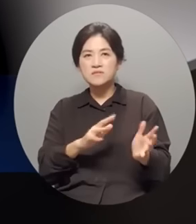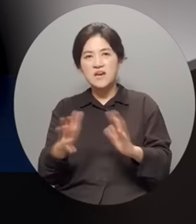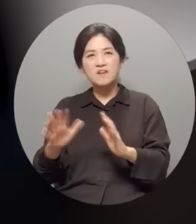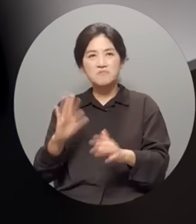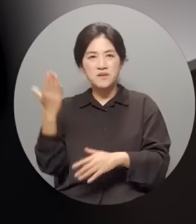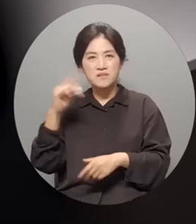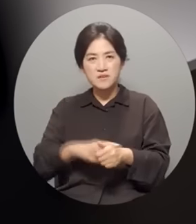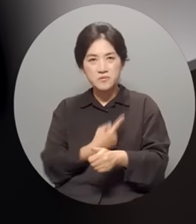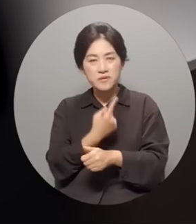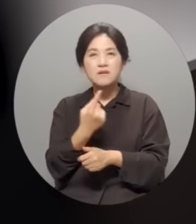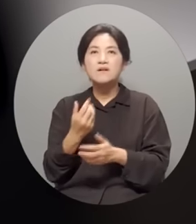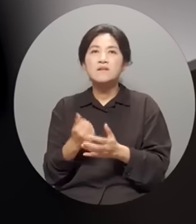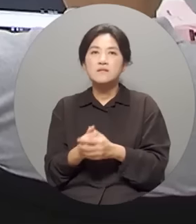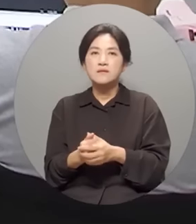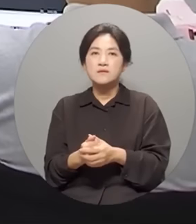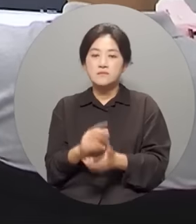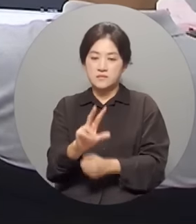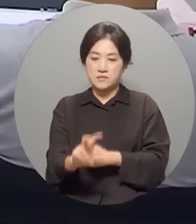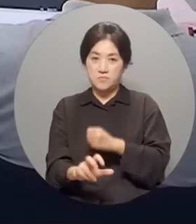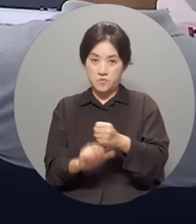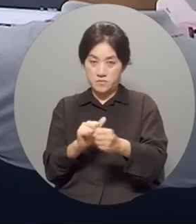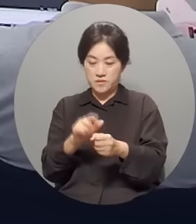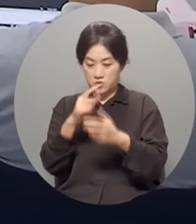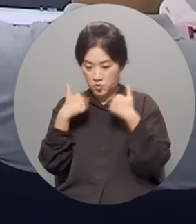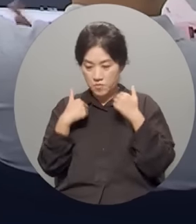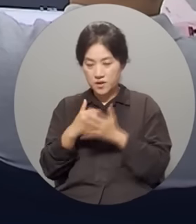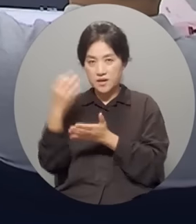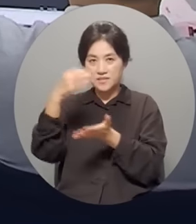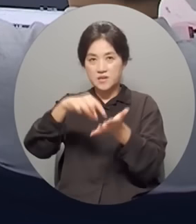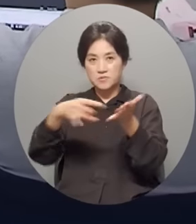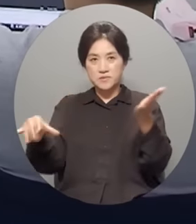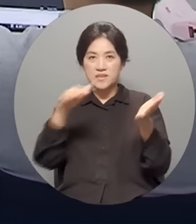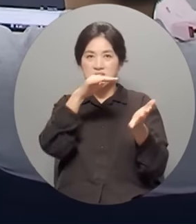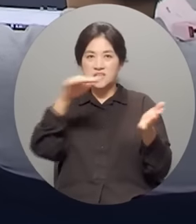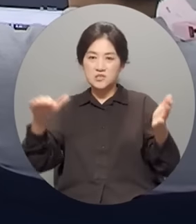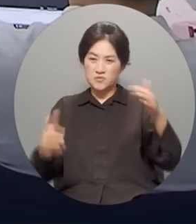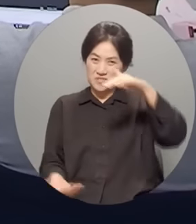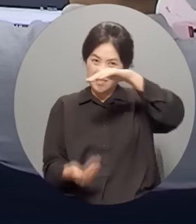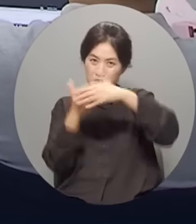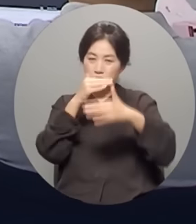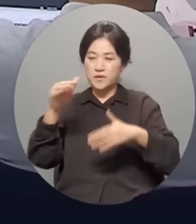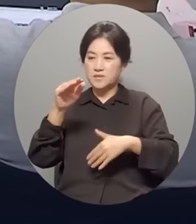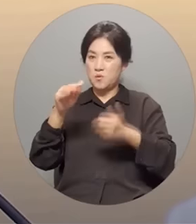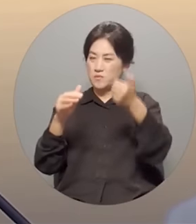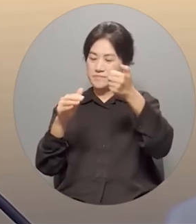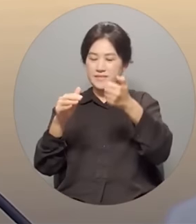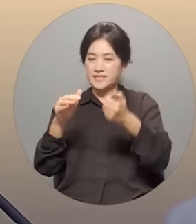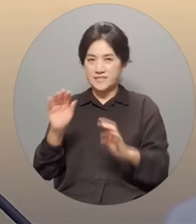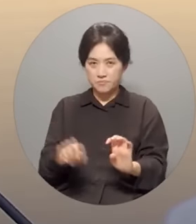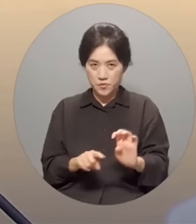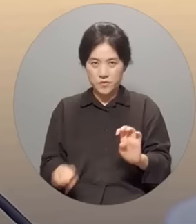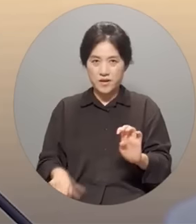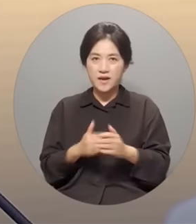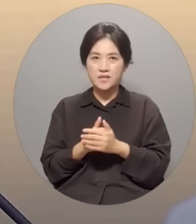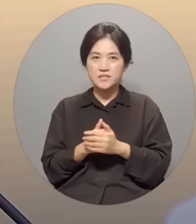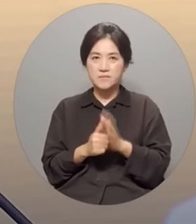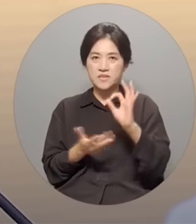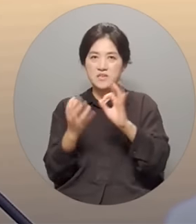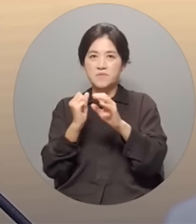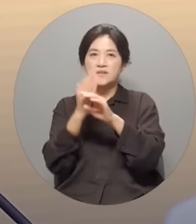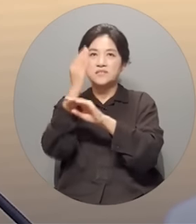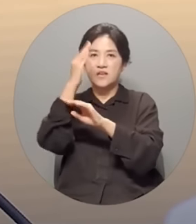되더라고요. 25년 만에 정부가 이 상속세 최고 세율을 40%로 낮춥니다. 다만 과세 표준이 10억 원을 넘는